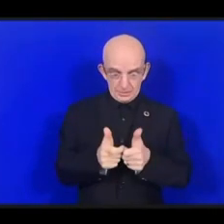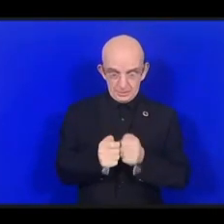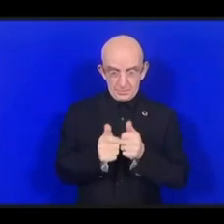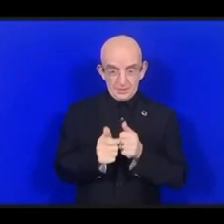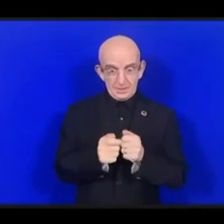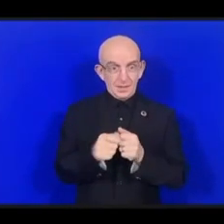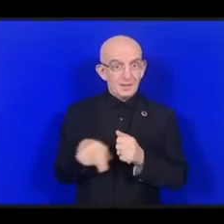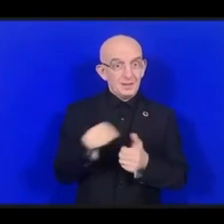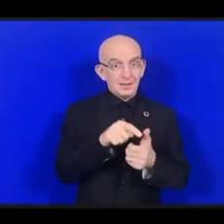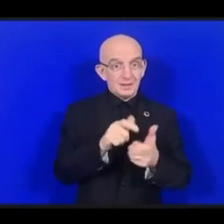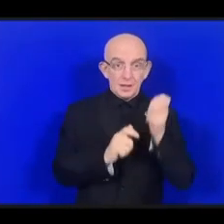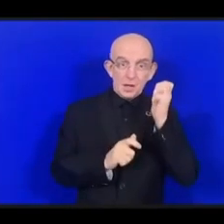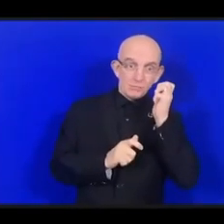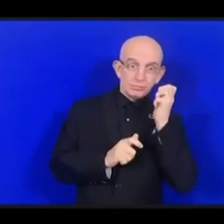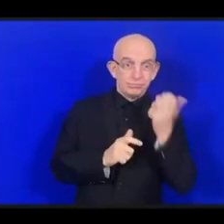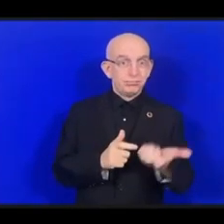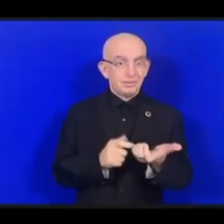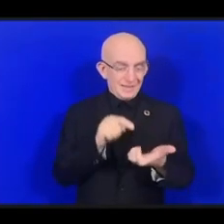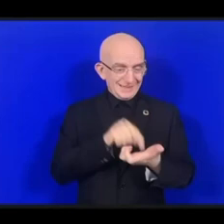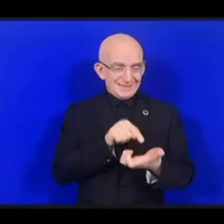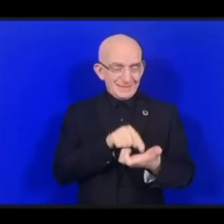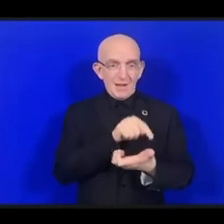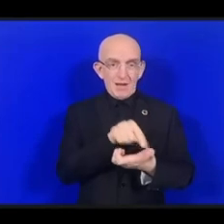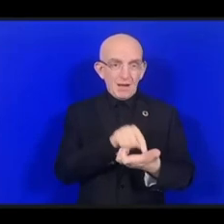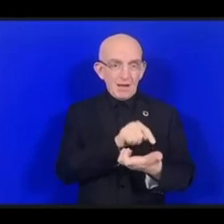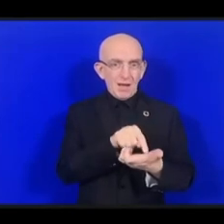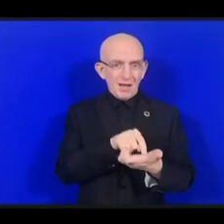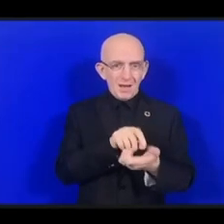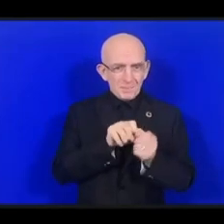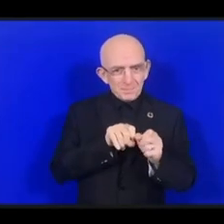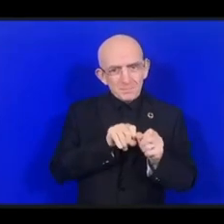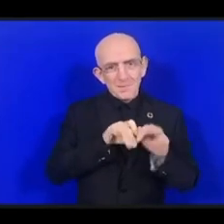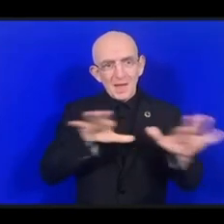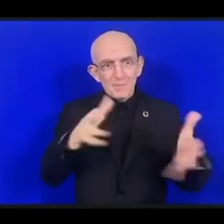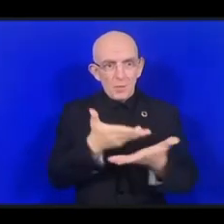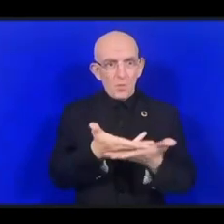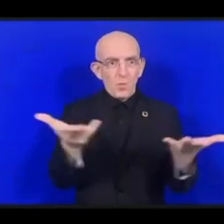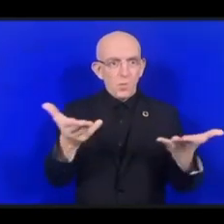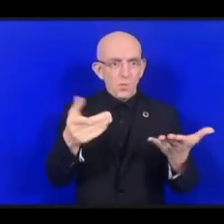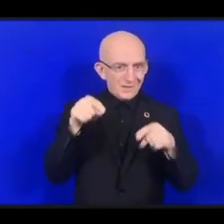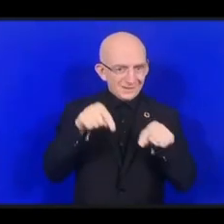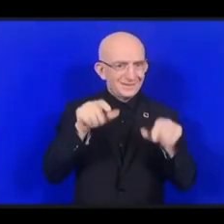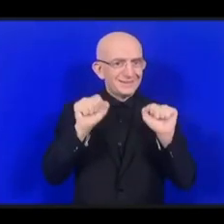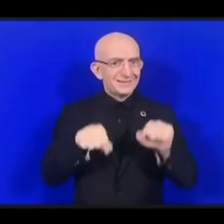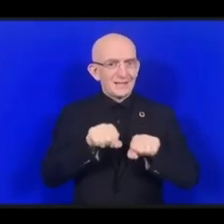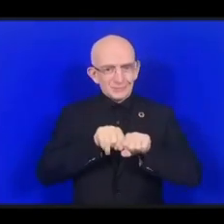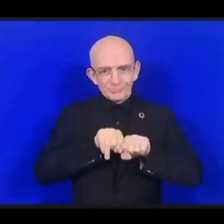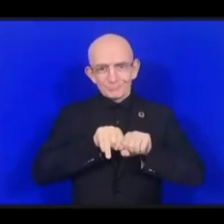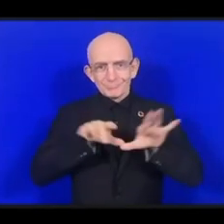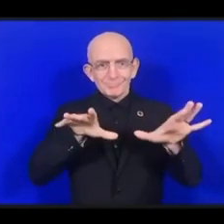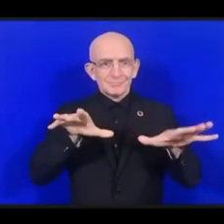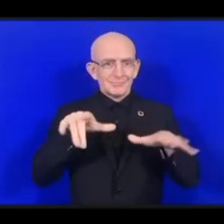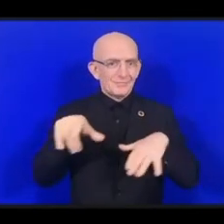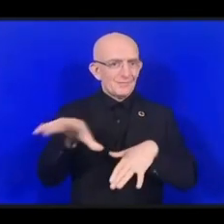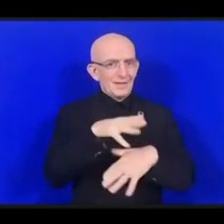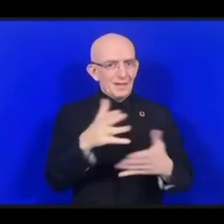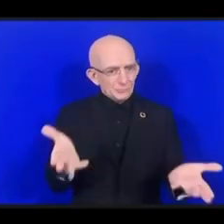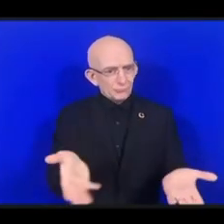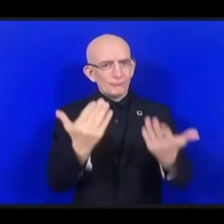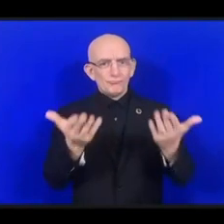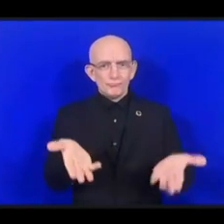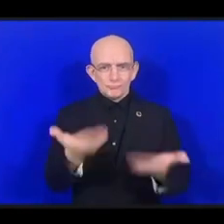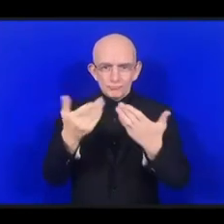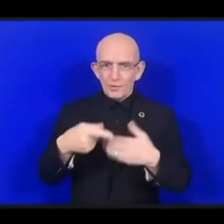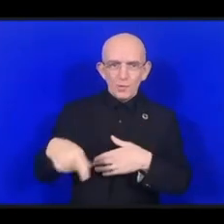télécommunications qui pourra mettre ce pouvoir en place je suis heureux de faire partie de l'équipe de